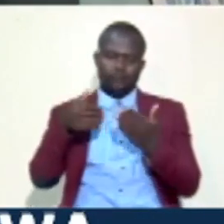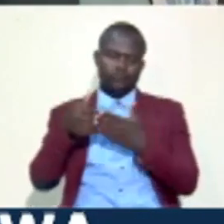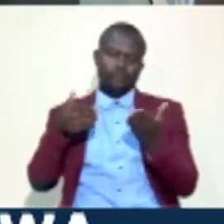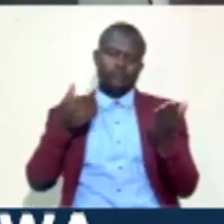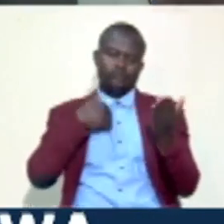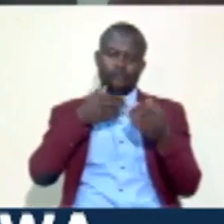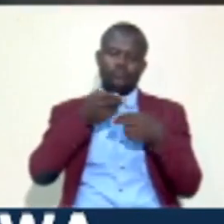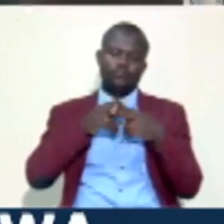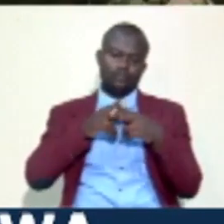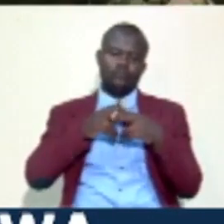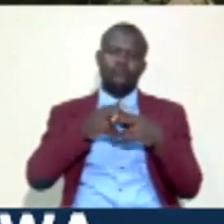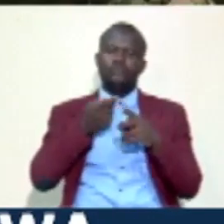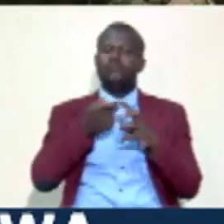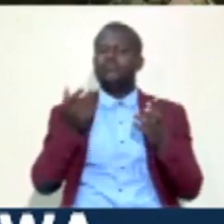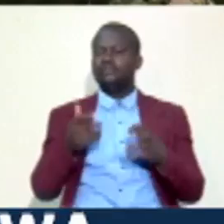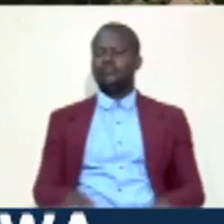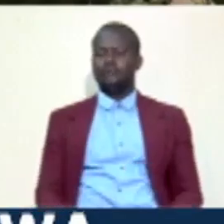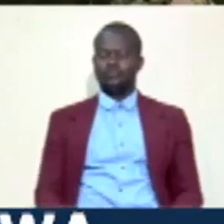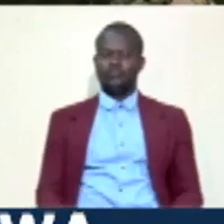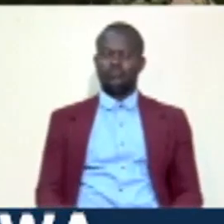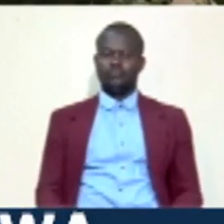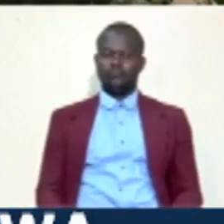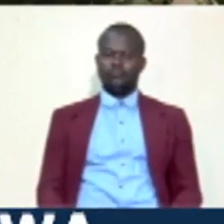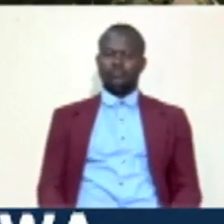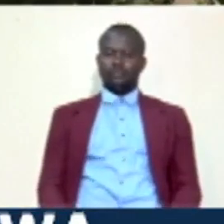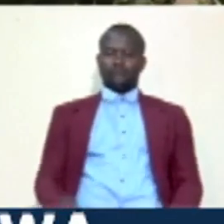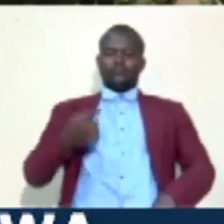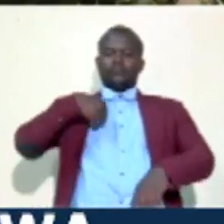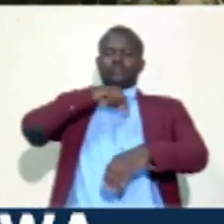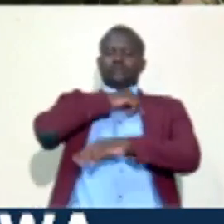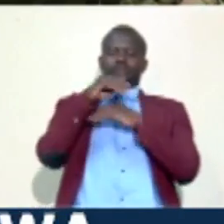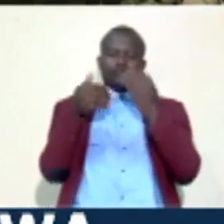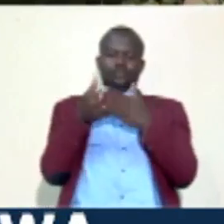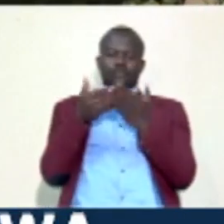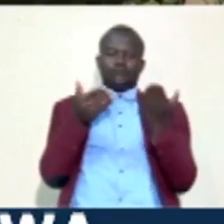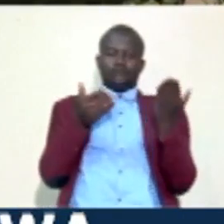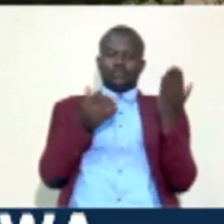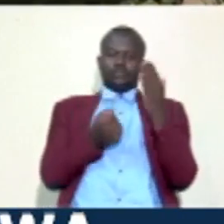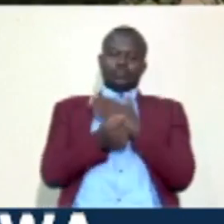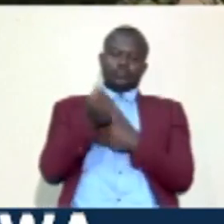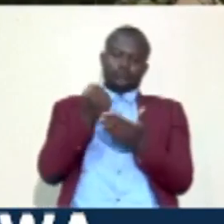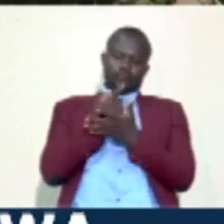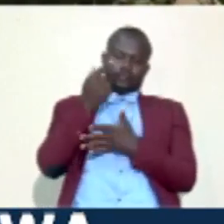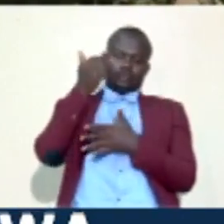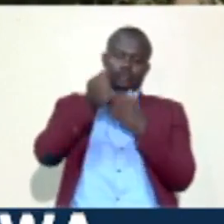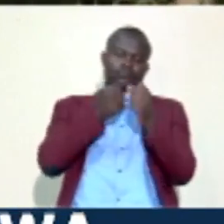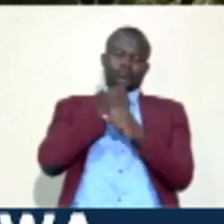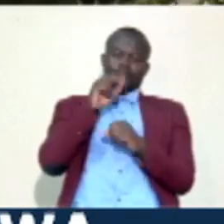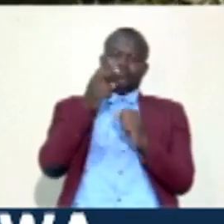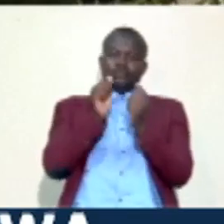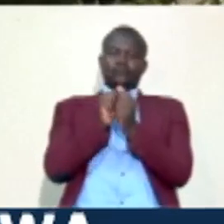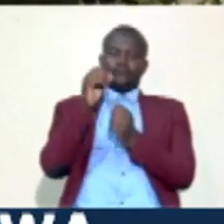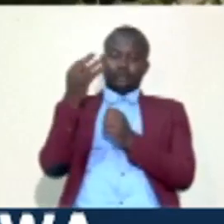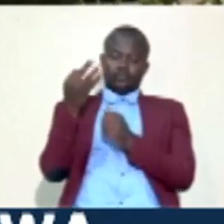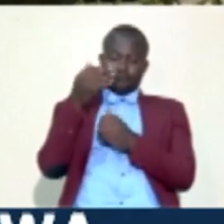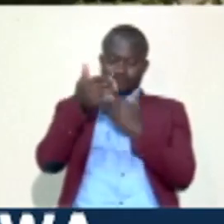ideni. Iryo deni riva he? Nkatwe dufite kampani nshyashya zavutse nyuma ya 2013, wajya kubona ukabona iyo